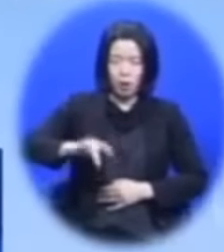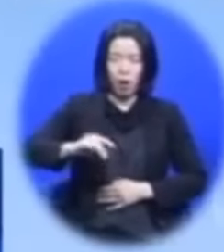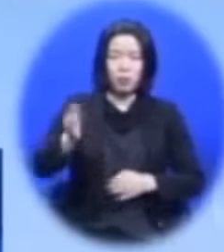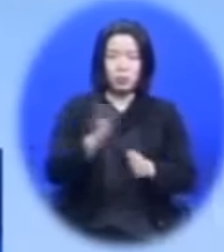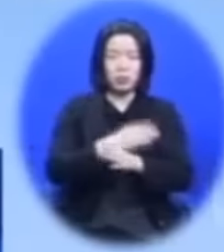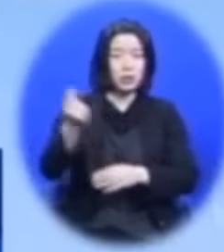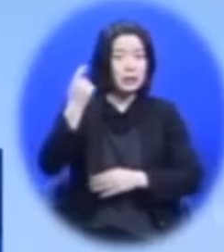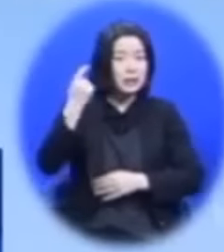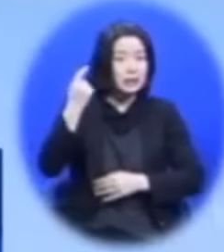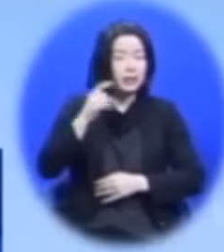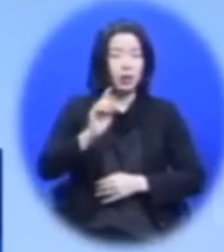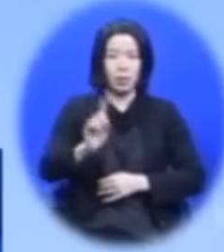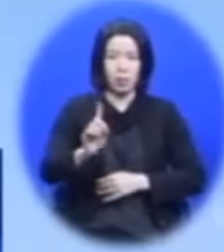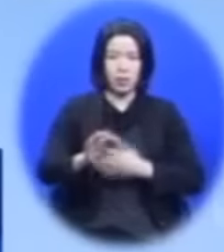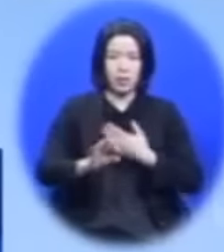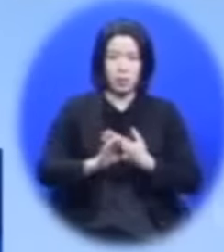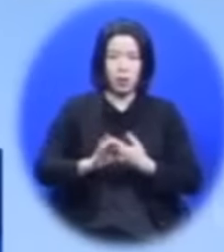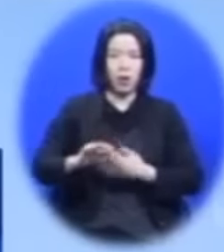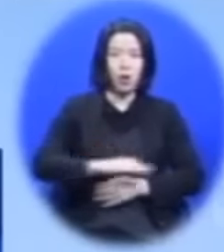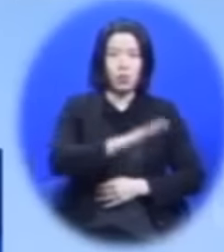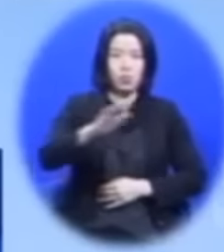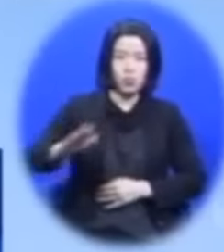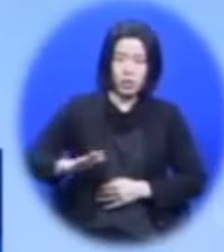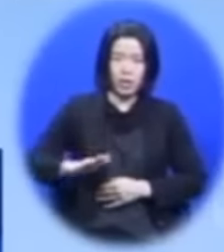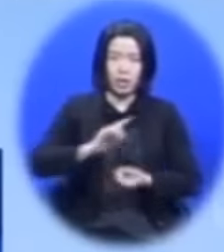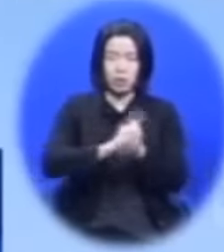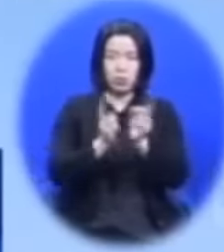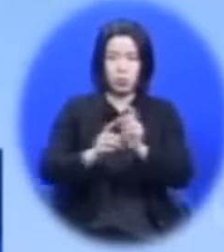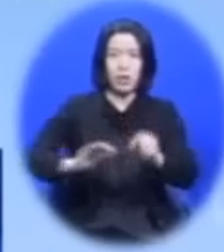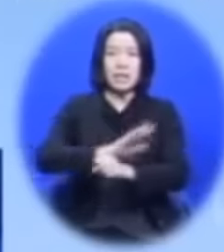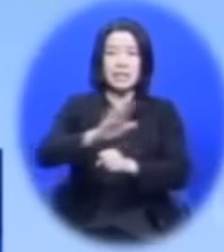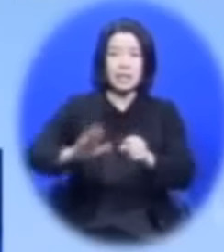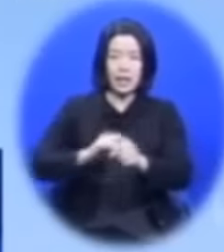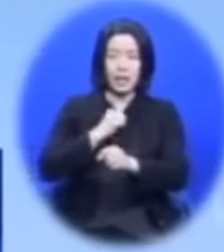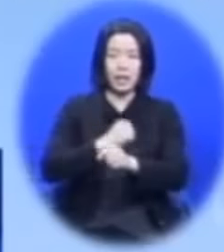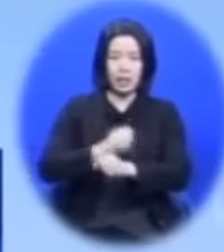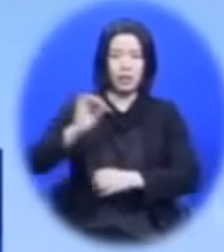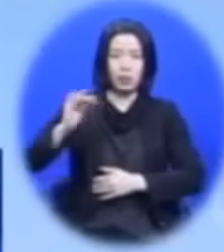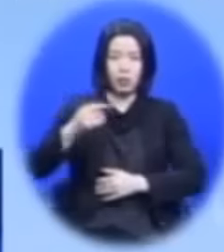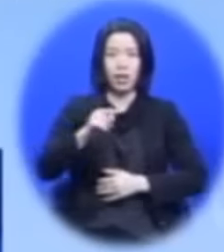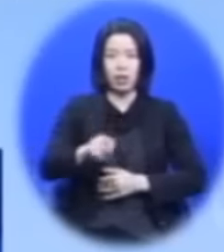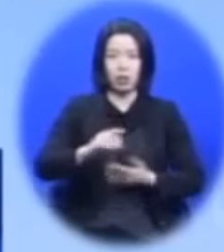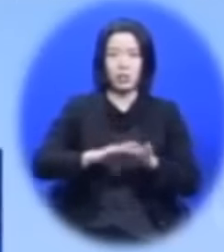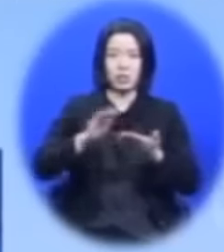소식은 이것이니 곧 우리가 서로 사랑해야 한다는 것입니다.